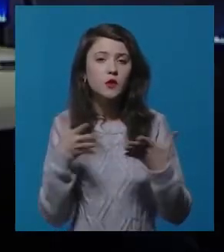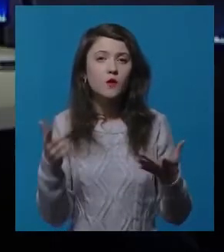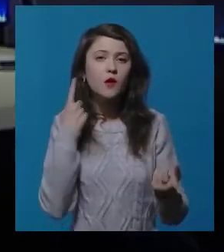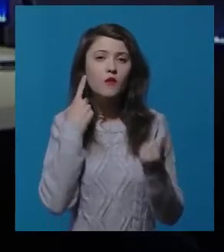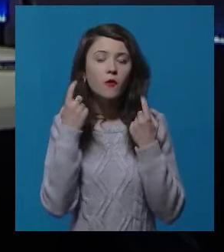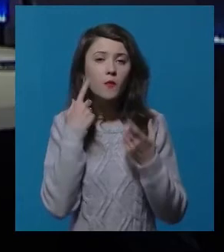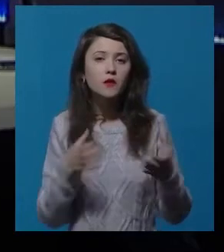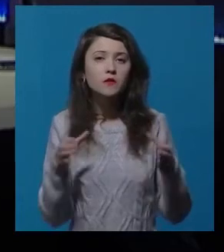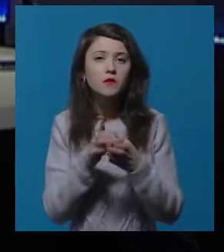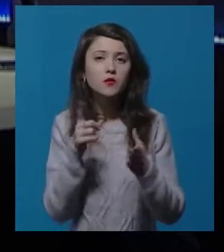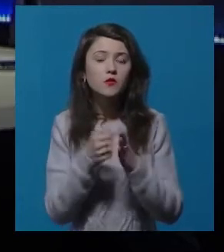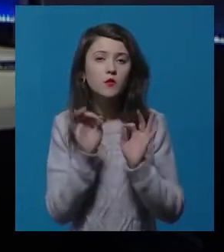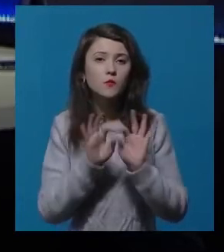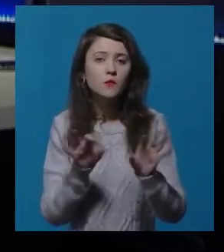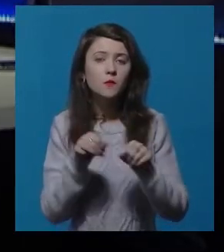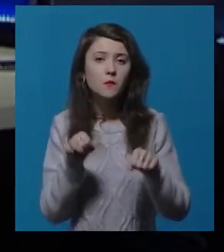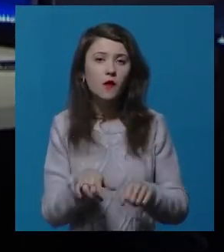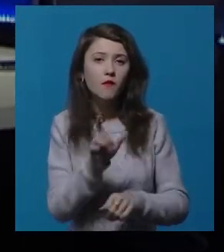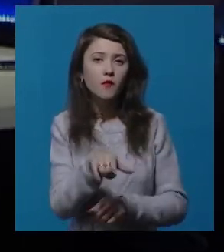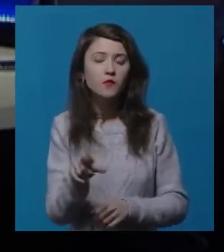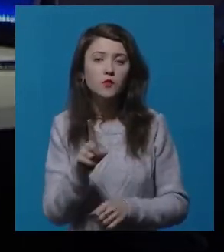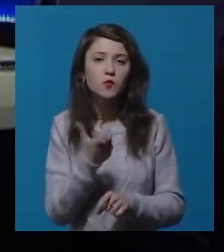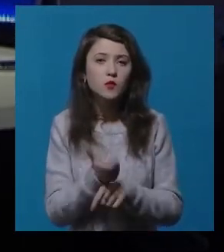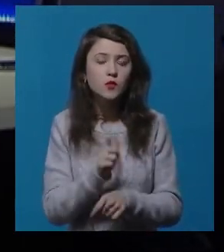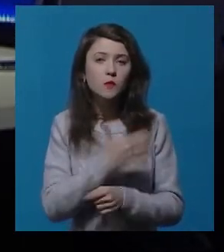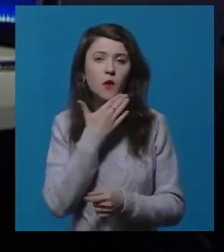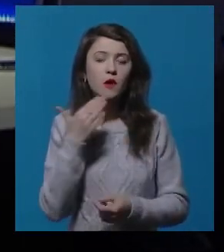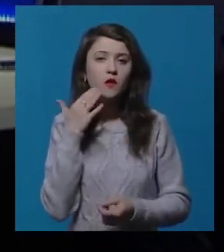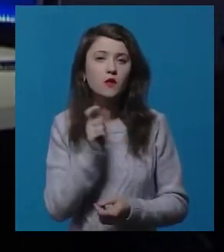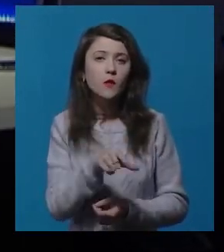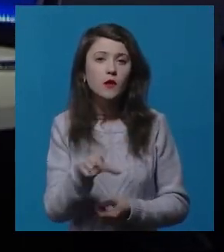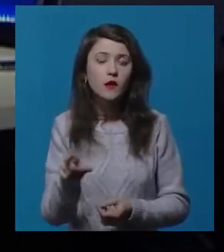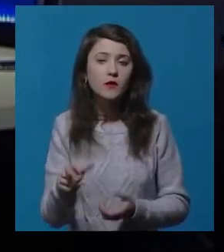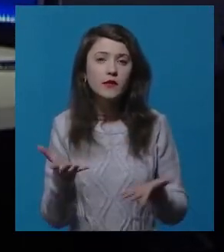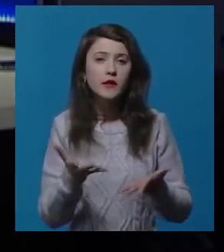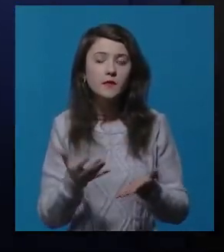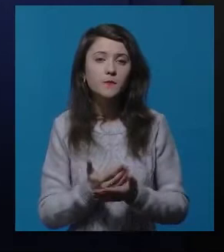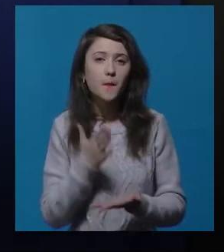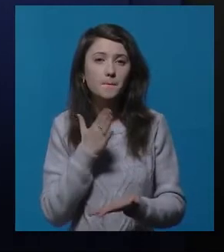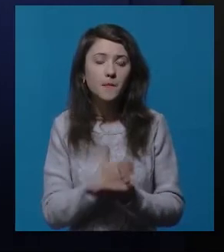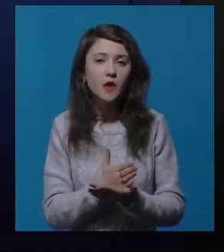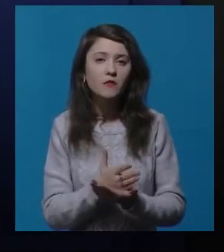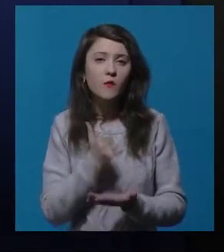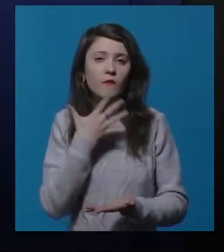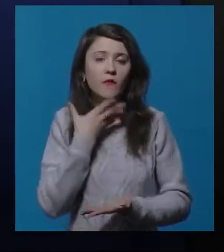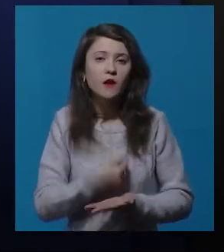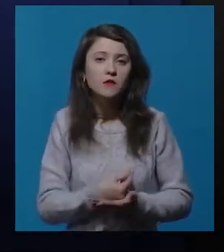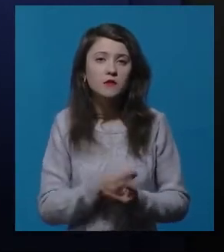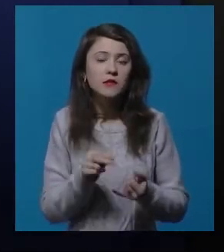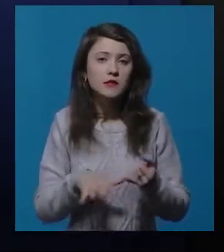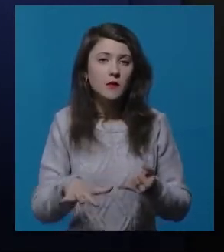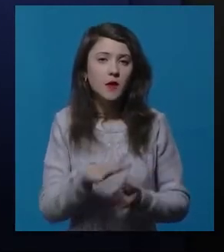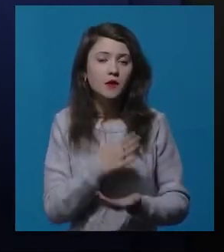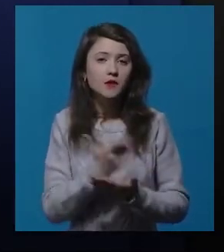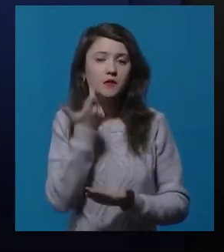щодо роз'яснення прав громадян, тому що досить багато людей, які мають у власності земельні ділянки, вони